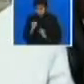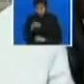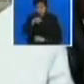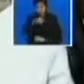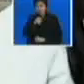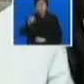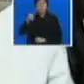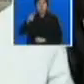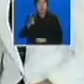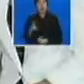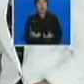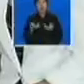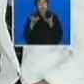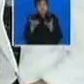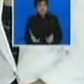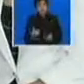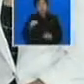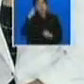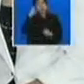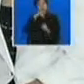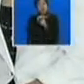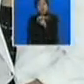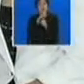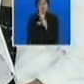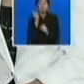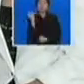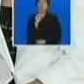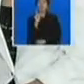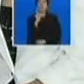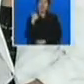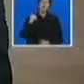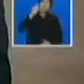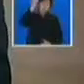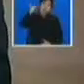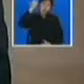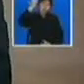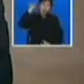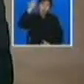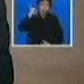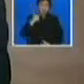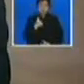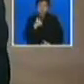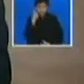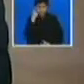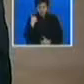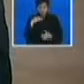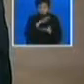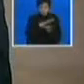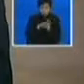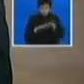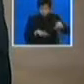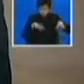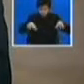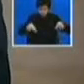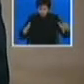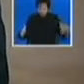นี้ก็ต้องพยายามหาความพอดีก็คือว่าจริงๆแล้วเนี่ยในอดีตเนี่ยก็พยายามหลีกเลี่ยงการที่จะไปยุบรวมโรงเรียน